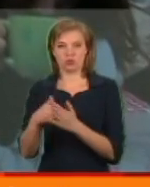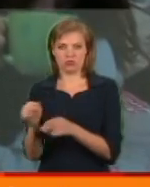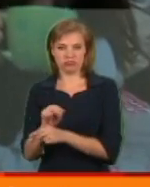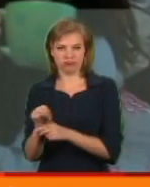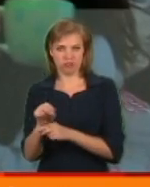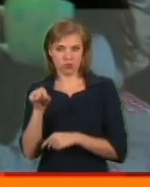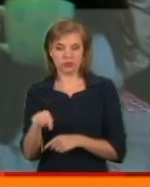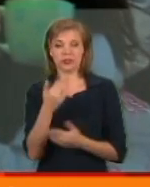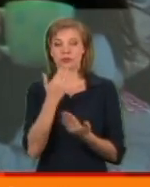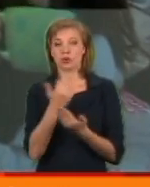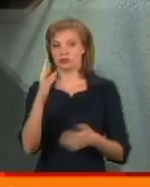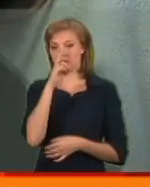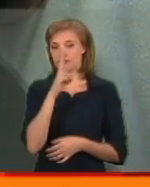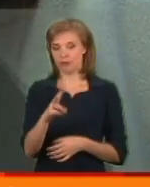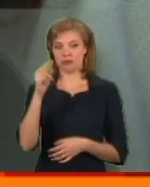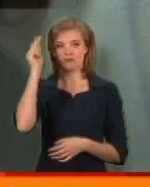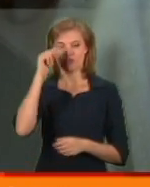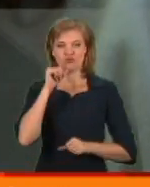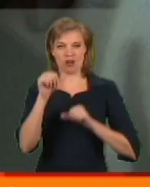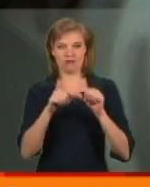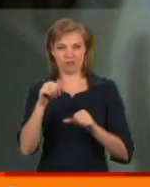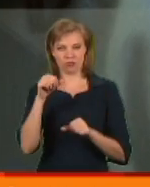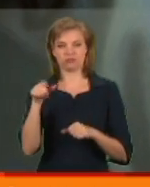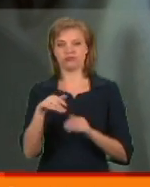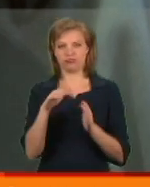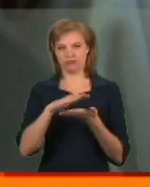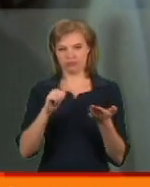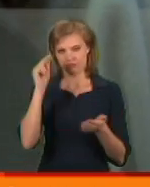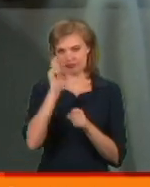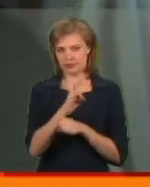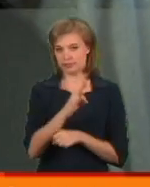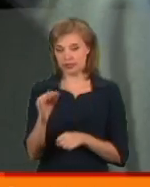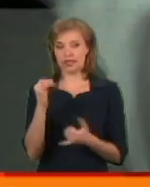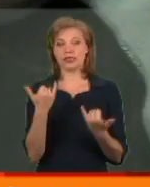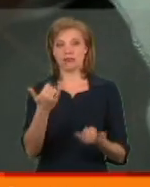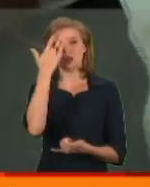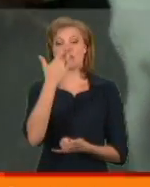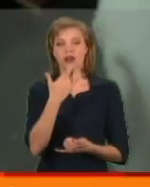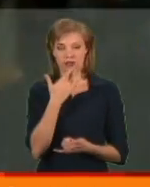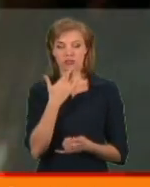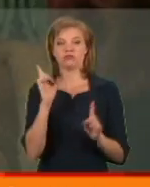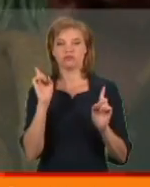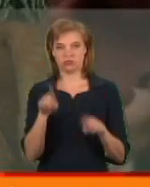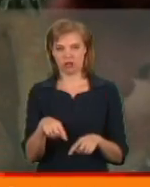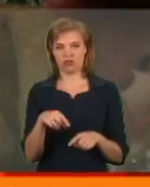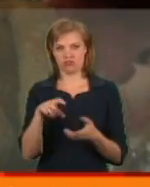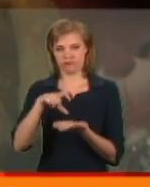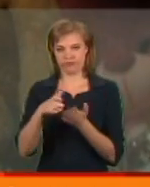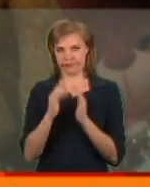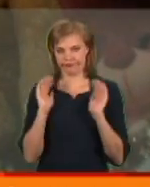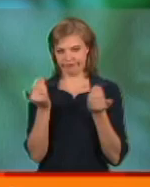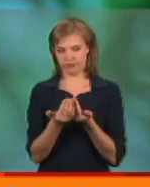лікується. Останні 2 місяці навчального року пропустила, а тепер і літо зустрічає в